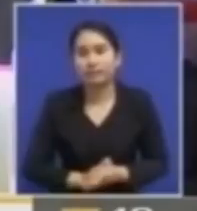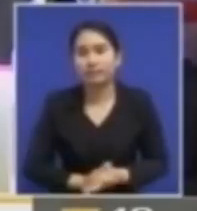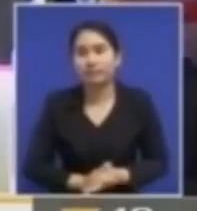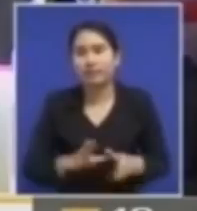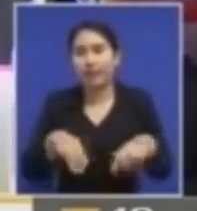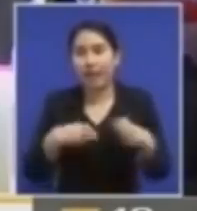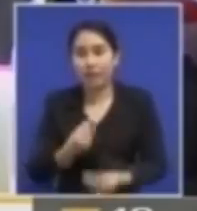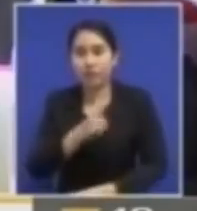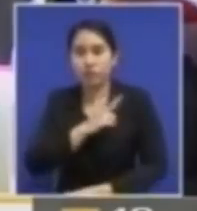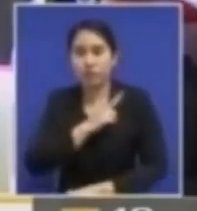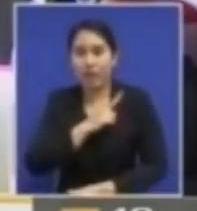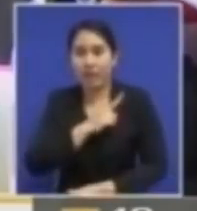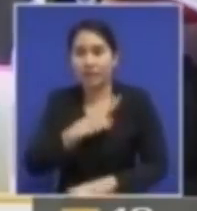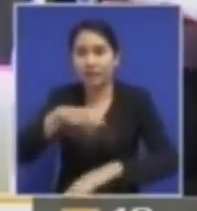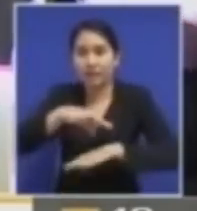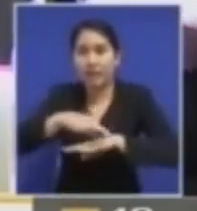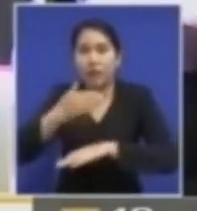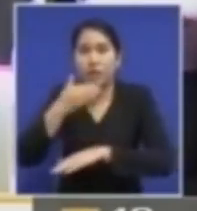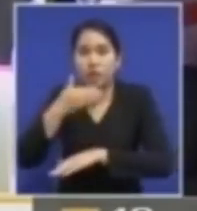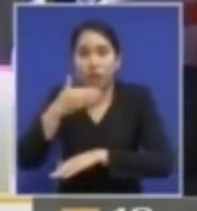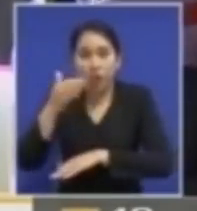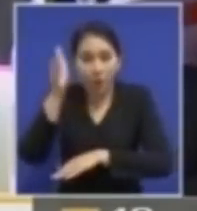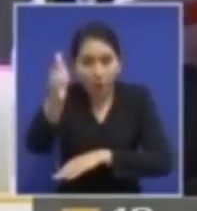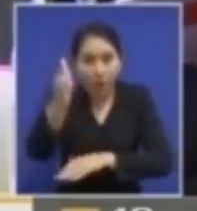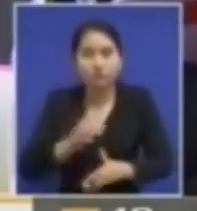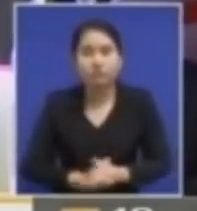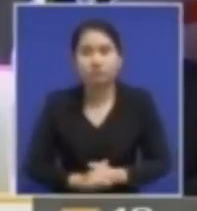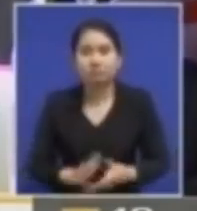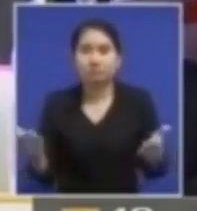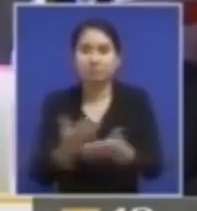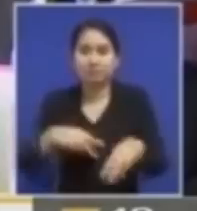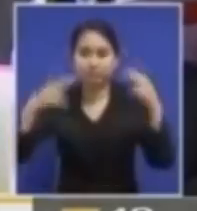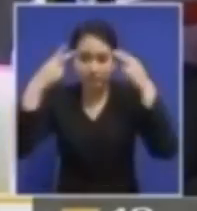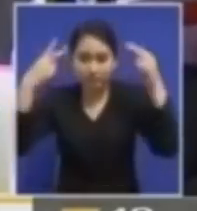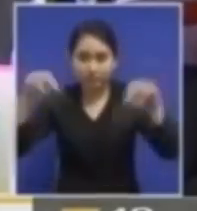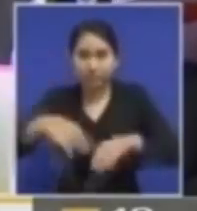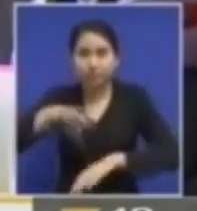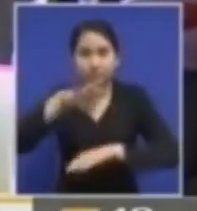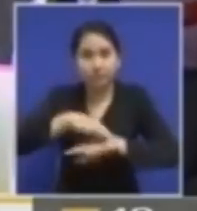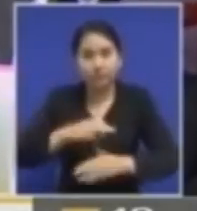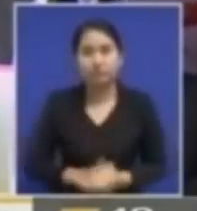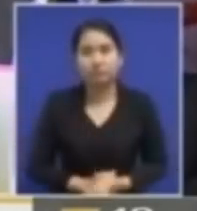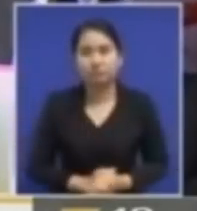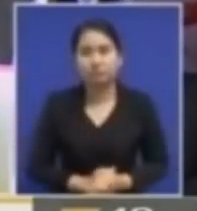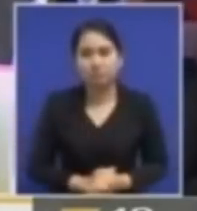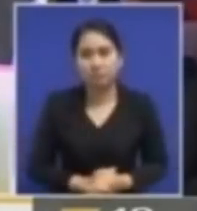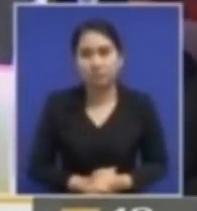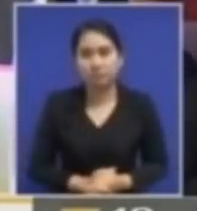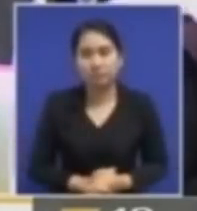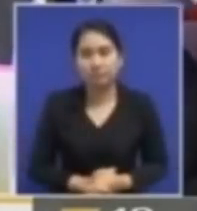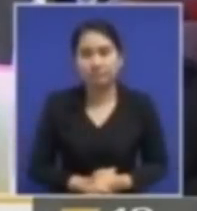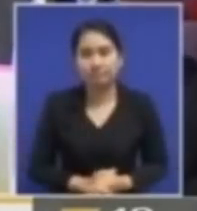และผันตัวเองมาเป็นผู้ที่สมควรจะดำรงตำแหน่งนายกรัฐมนตรีท่านประธานครับสิ่ง